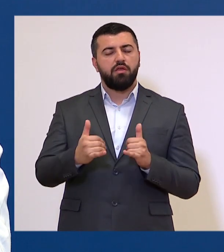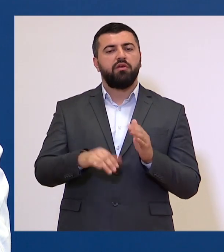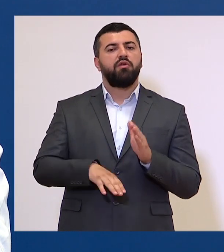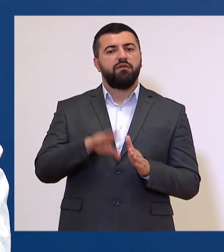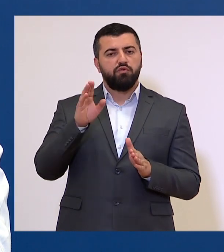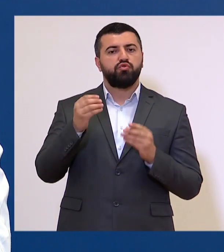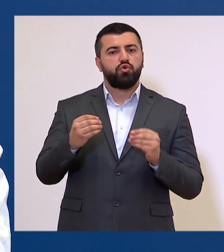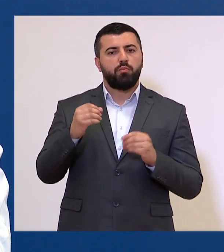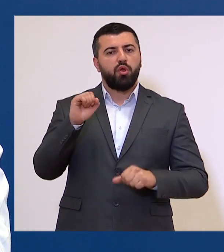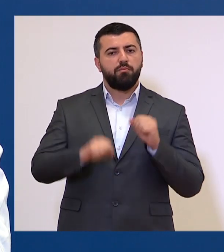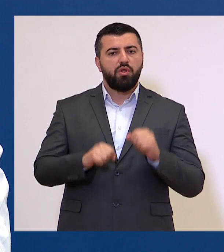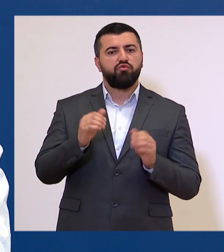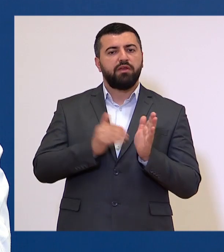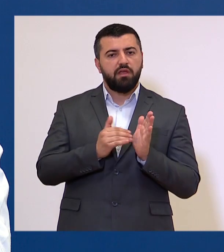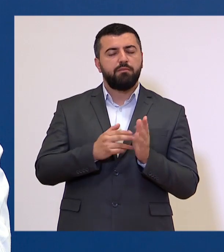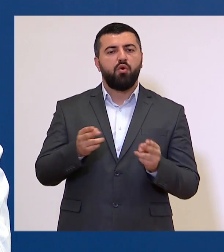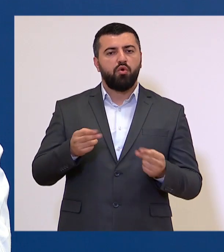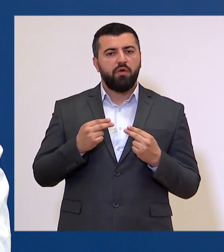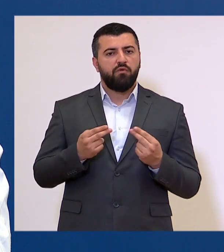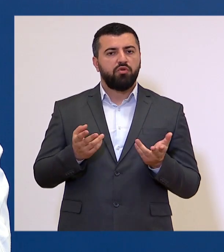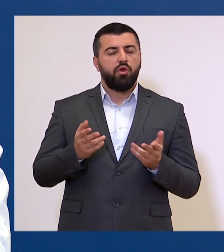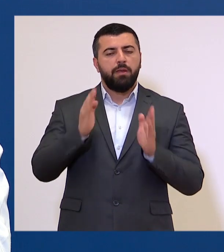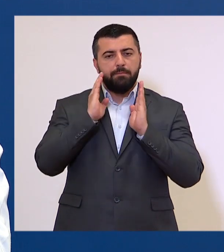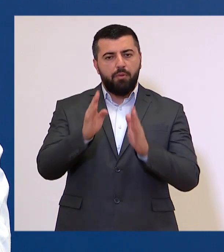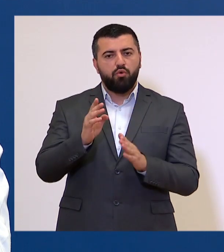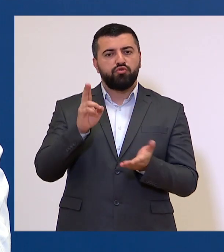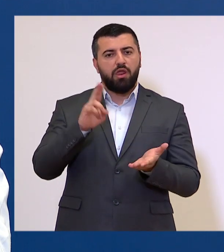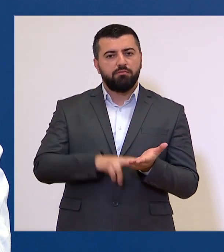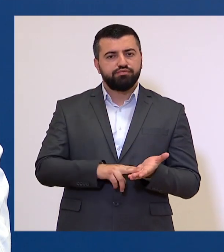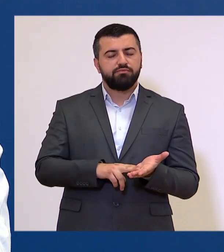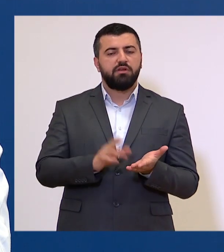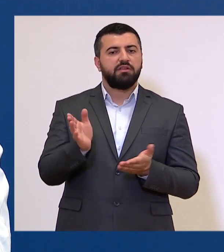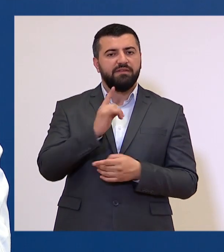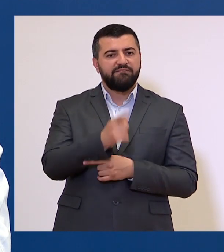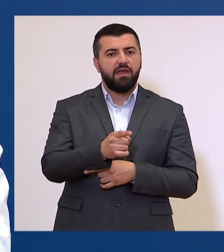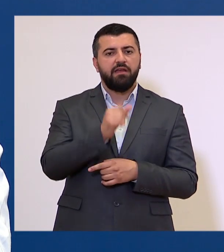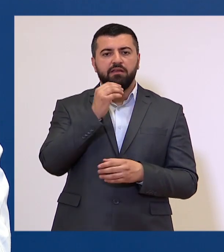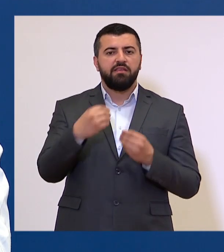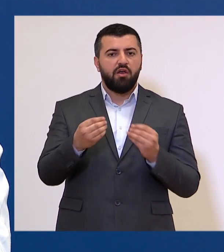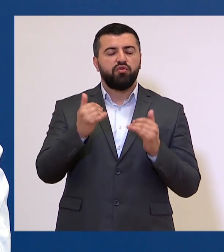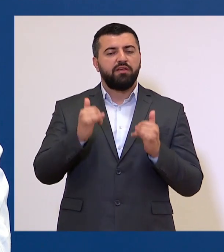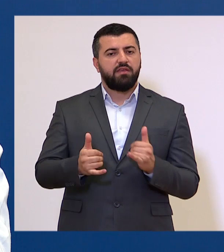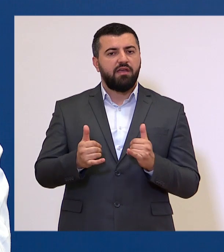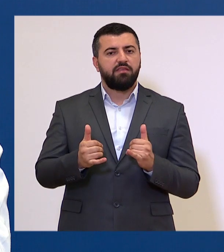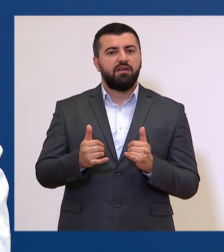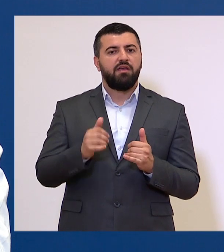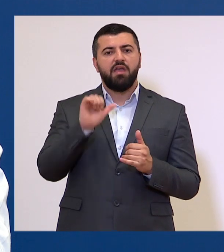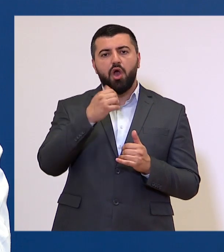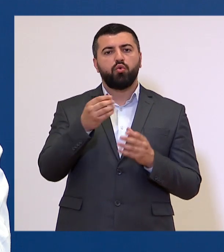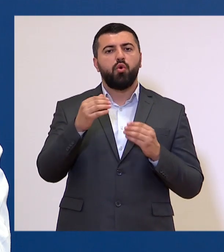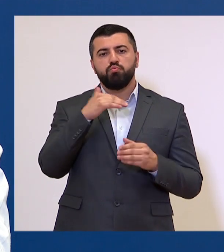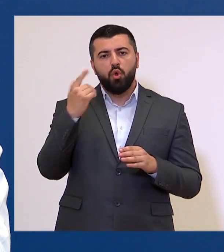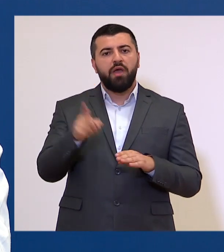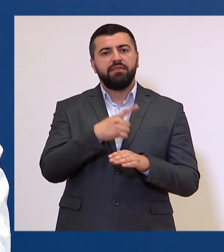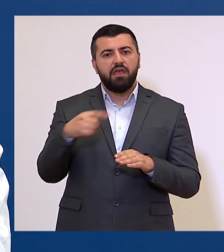većini ponašali onako kako treba, poštovali pravila i naredbe, i zato sad, iako se dosta